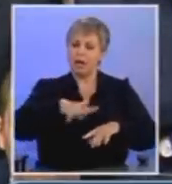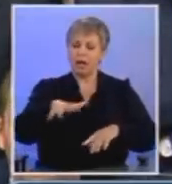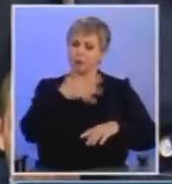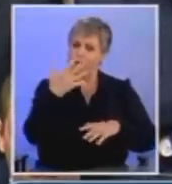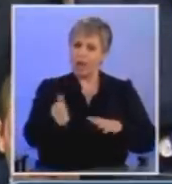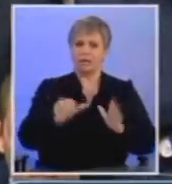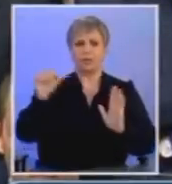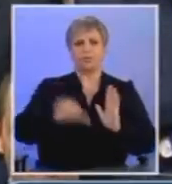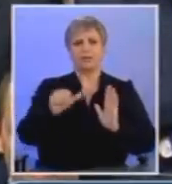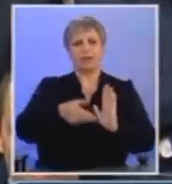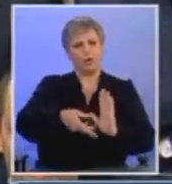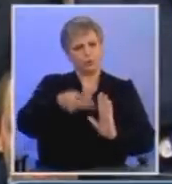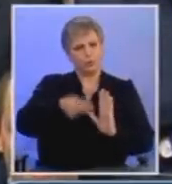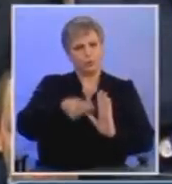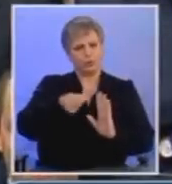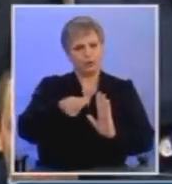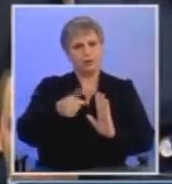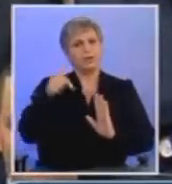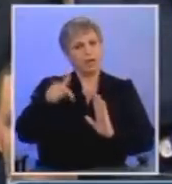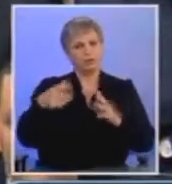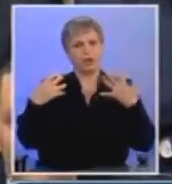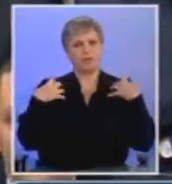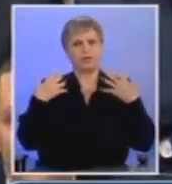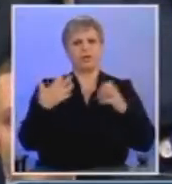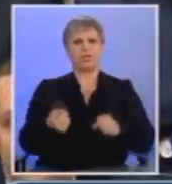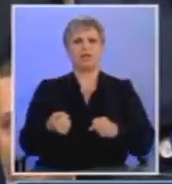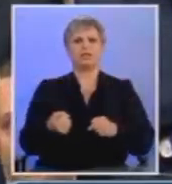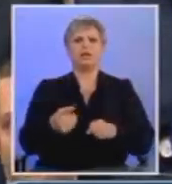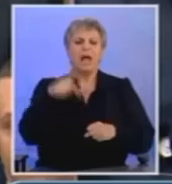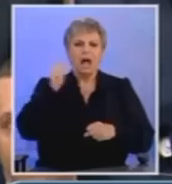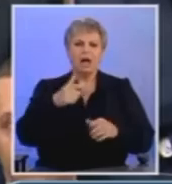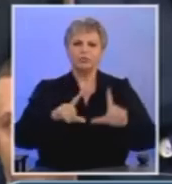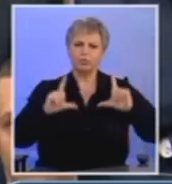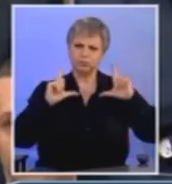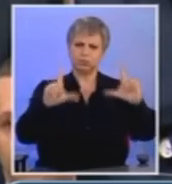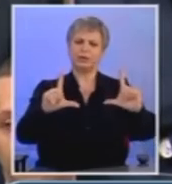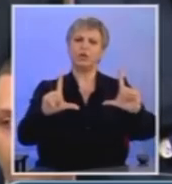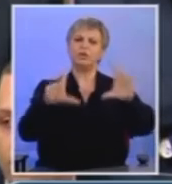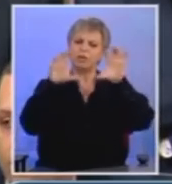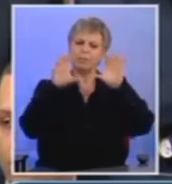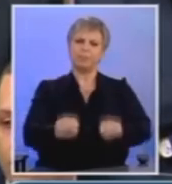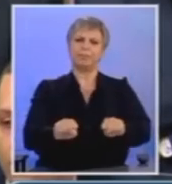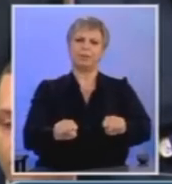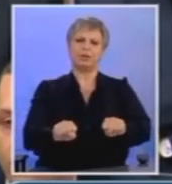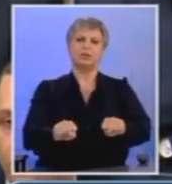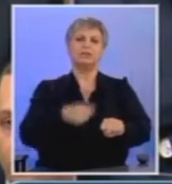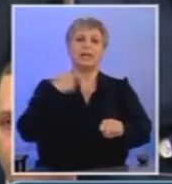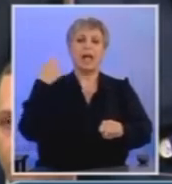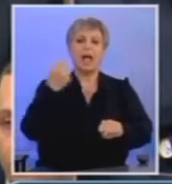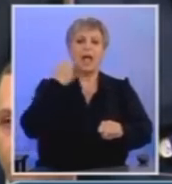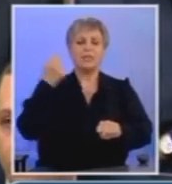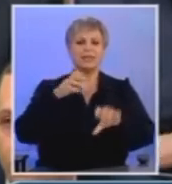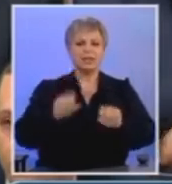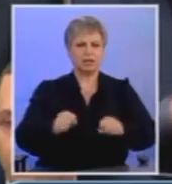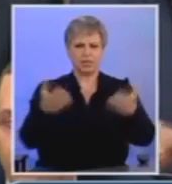Ελλάδος. Μιλάμε για μια πλήρη κατάλυση της εθνικής κυριαρχίας. Φτάσαμε στο σημείο να